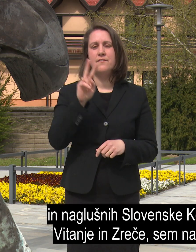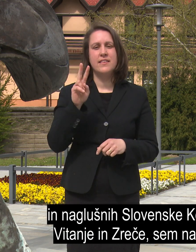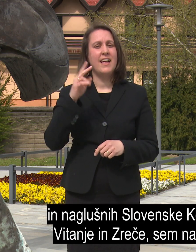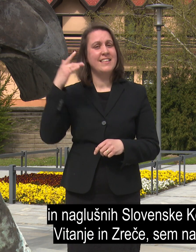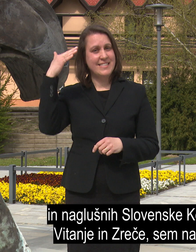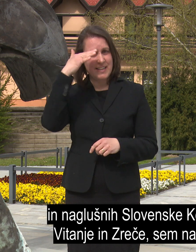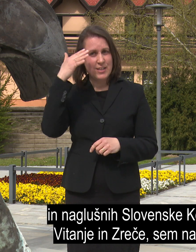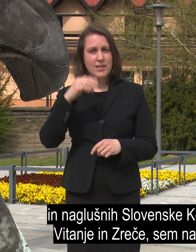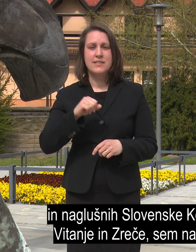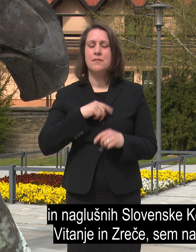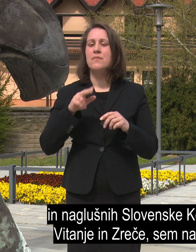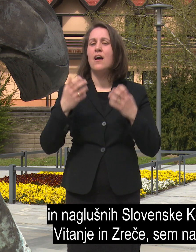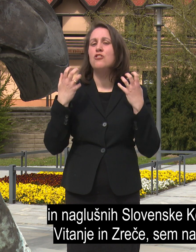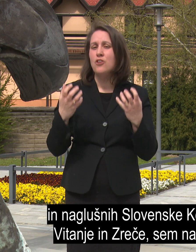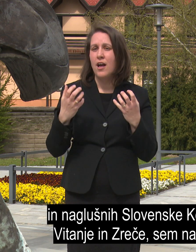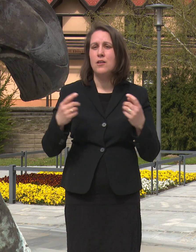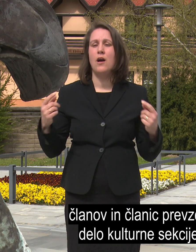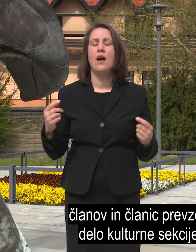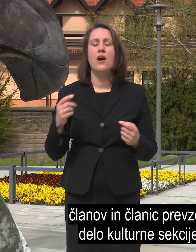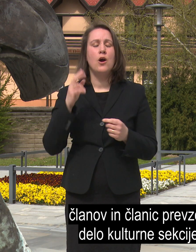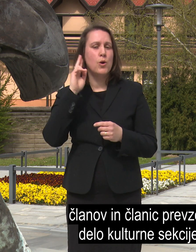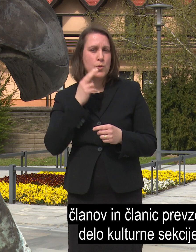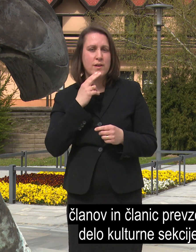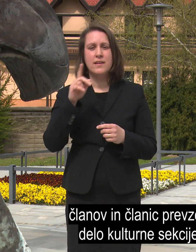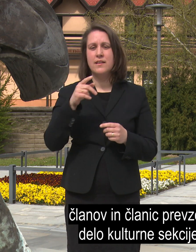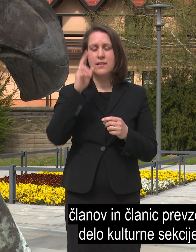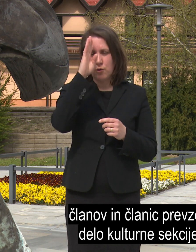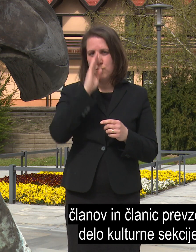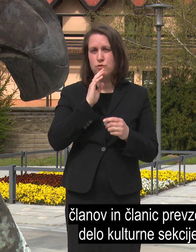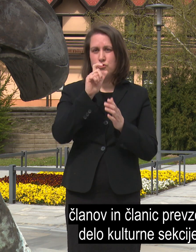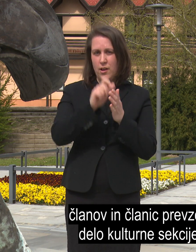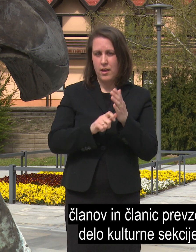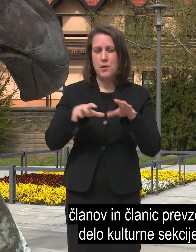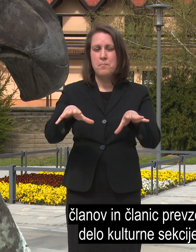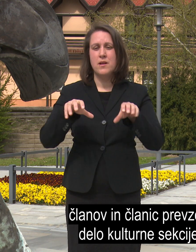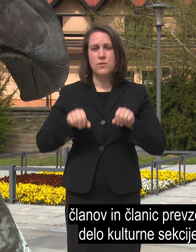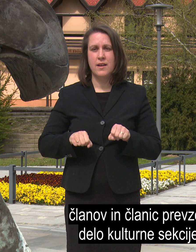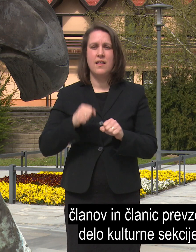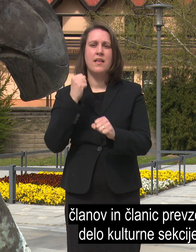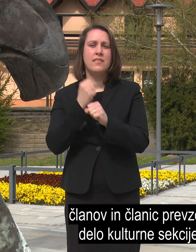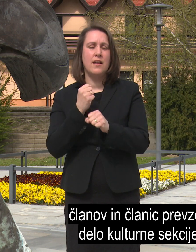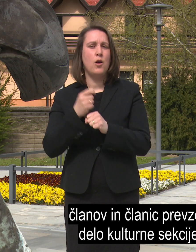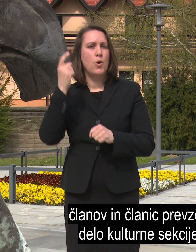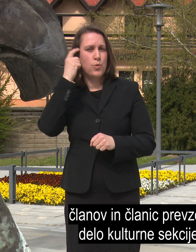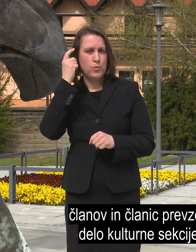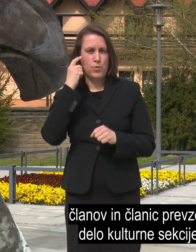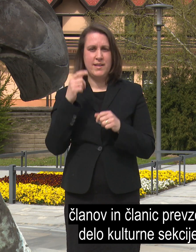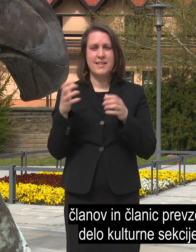Zreče, sem na željo članov in članic prevzela delo kulturne sekcije.